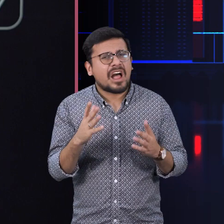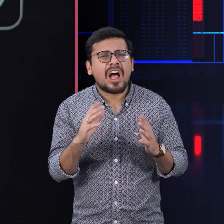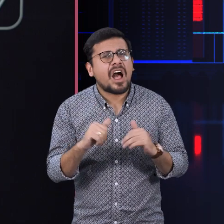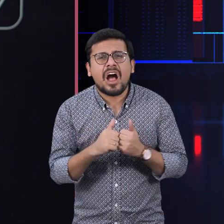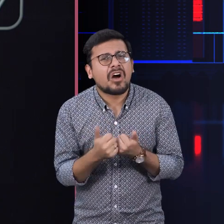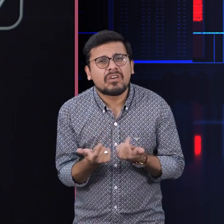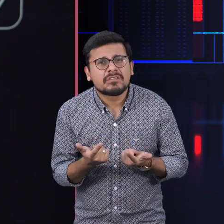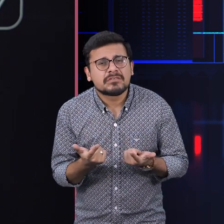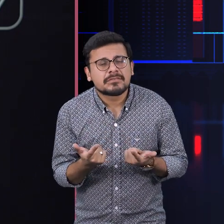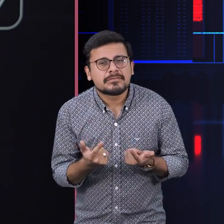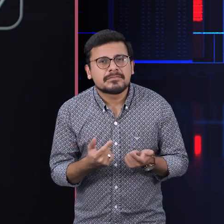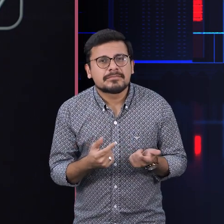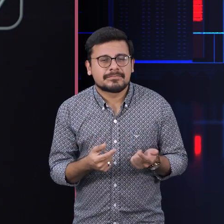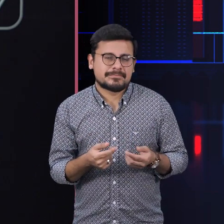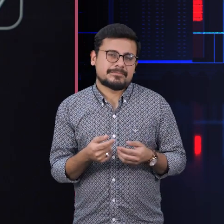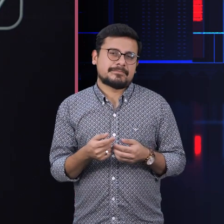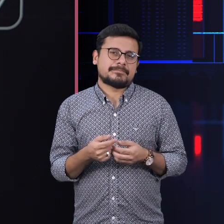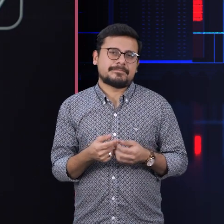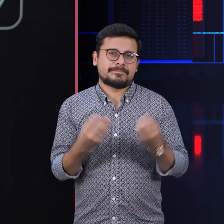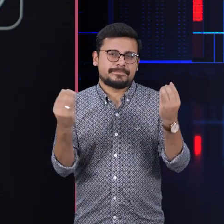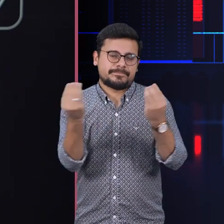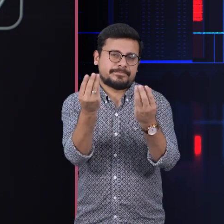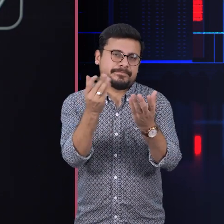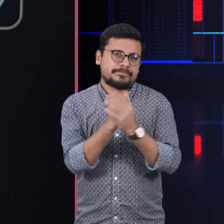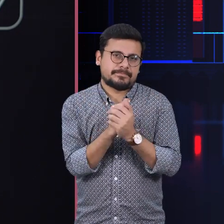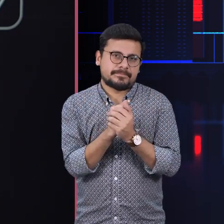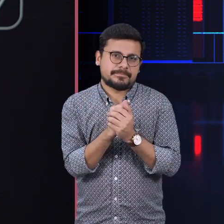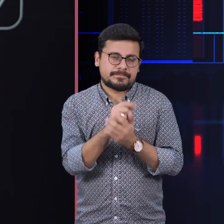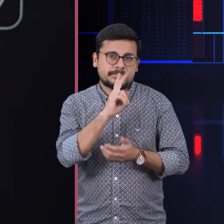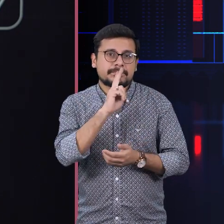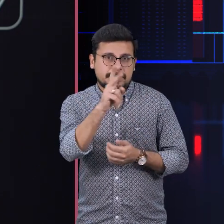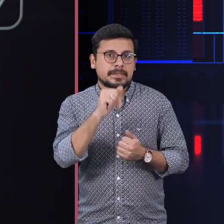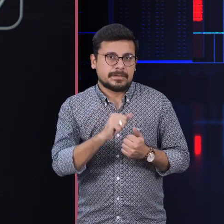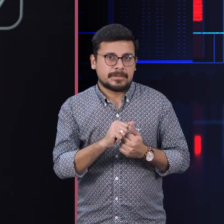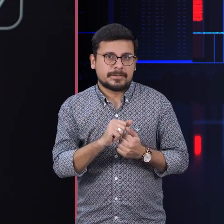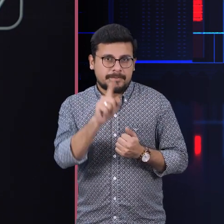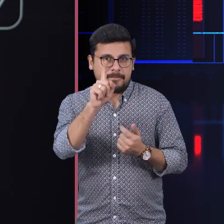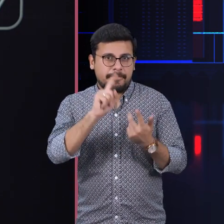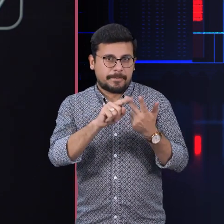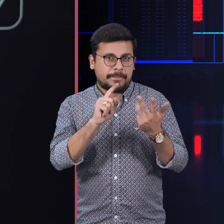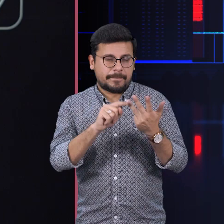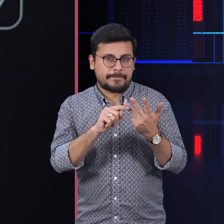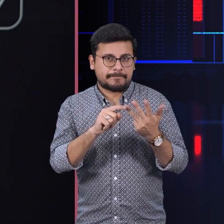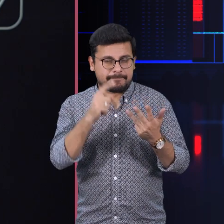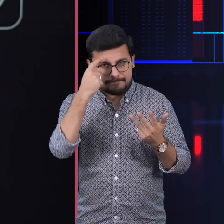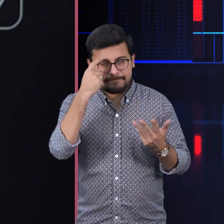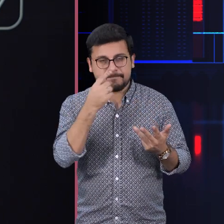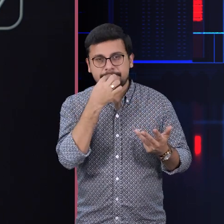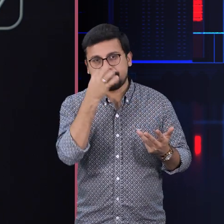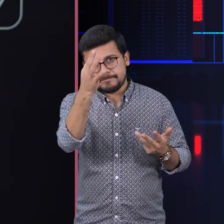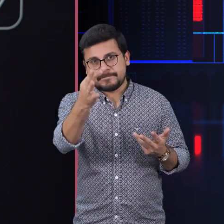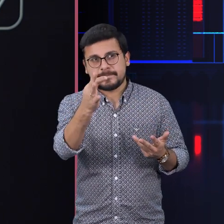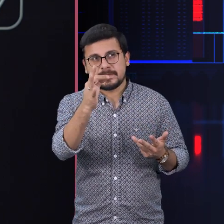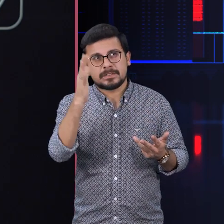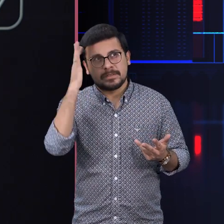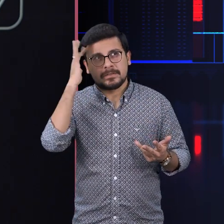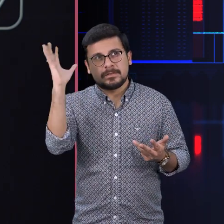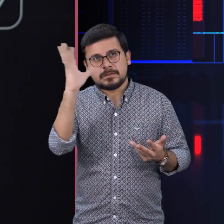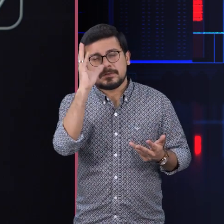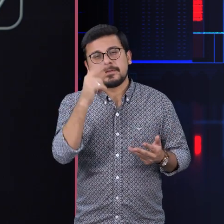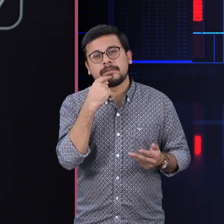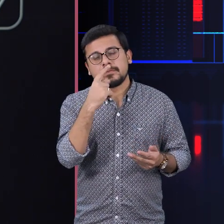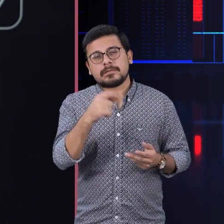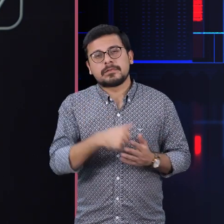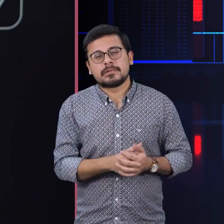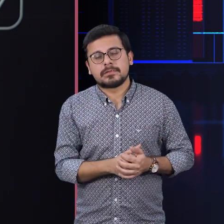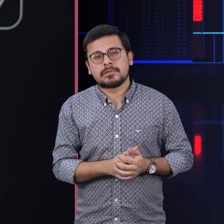it hit a motorbike right in front of our eyes. The lady got hit so bad and she was